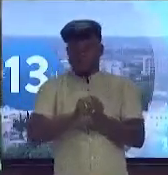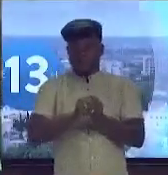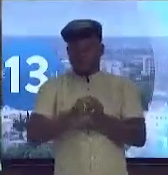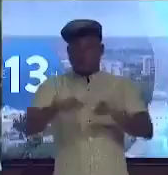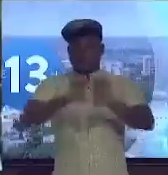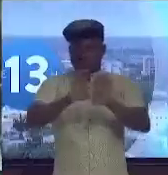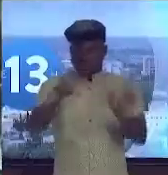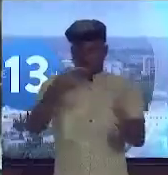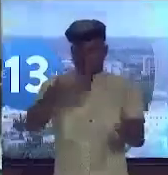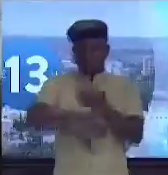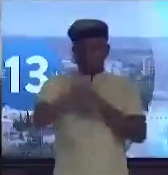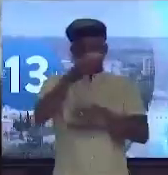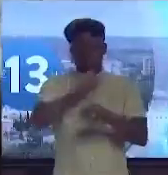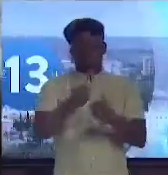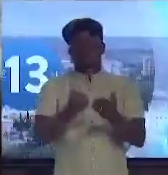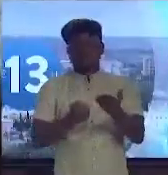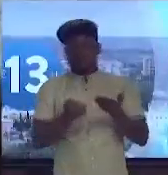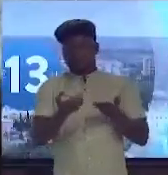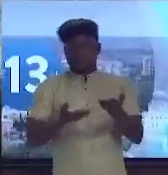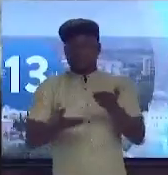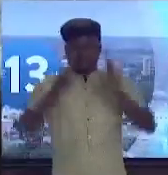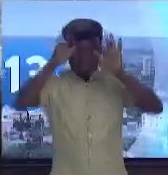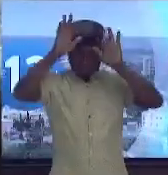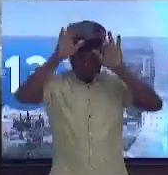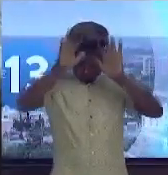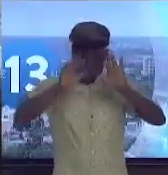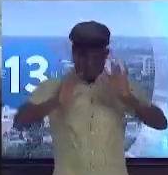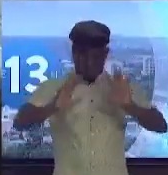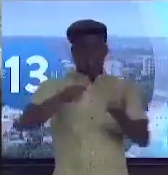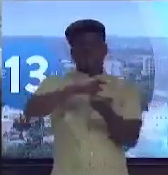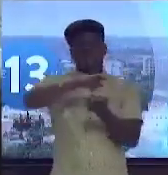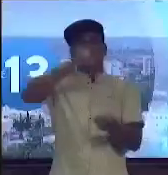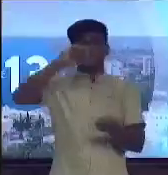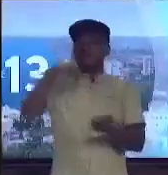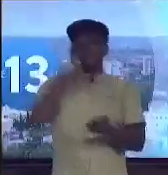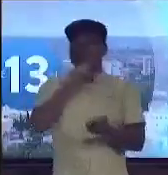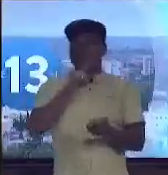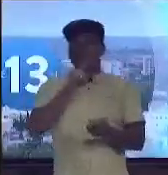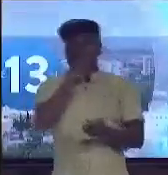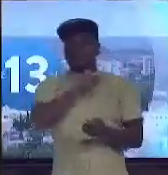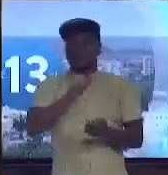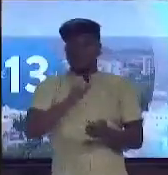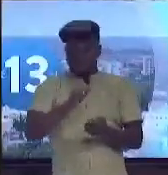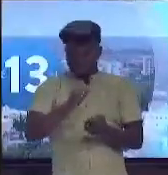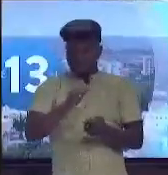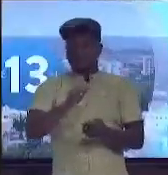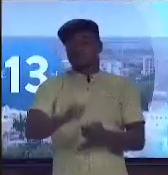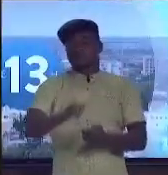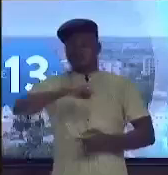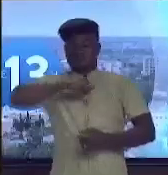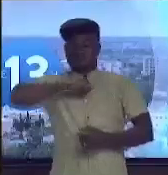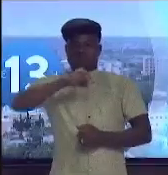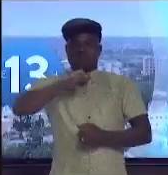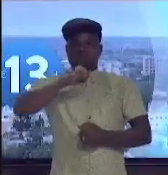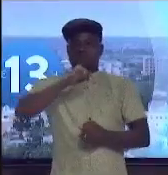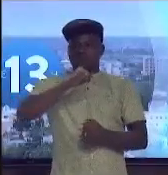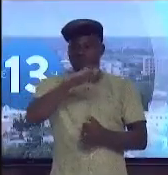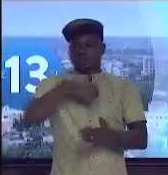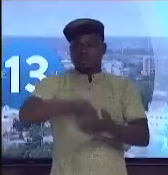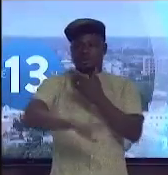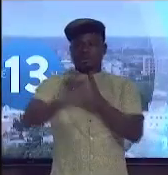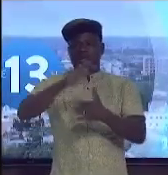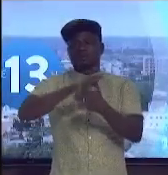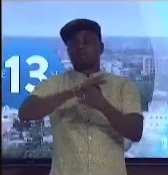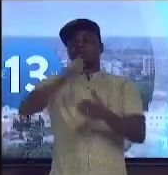de Amdalaï. Une pluie qui, loin d'entamer le moral des fidèles, les conforte dans leur foi en Allah. On